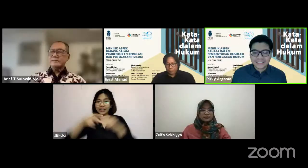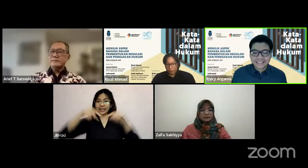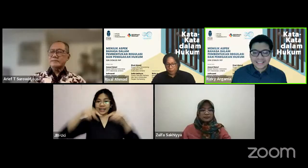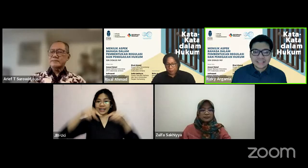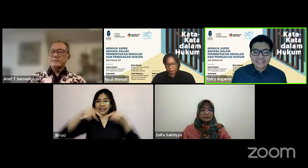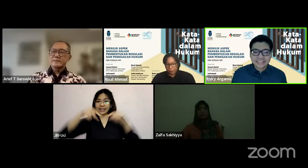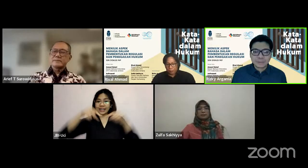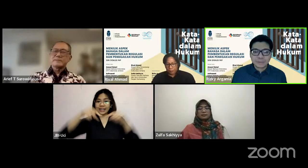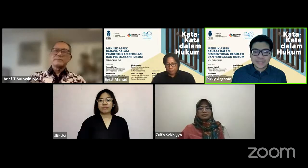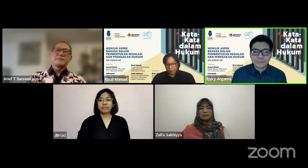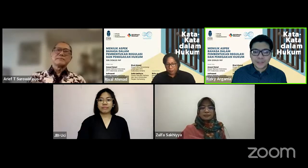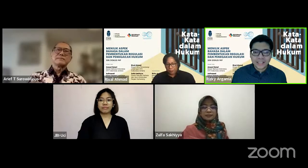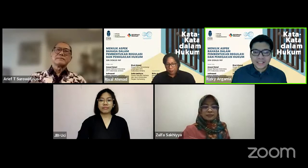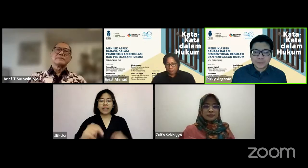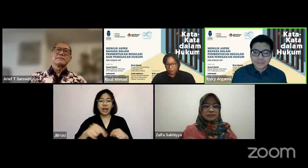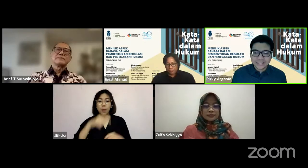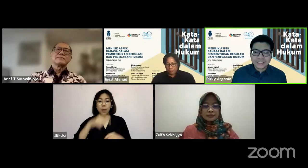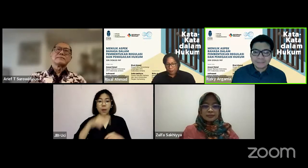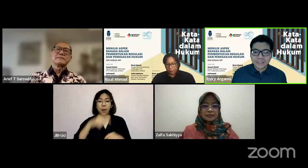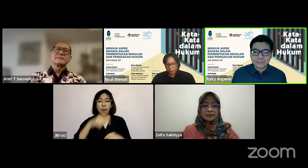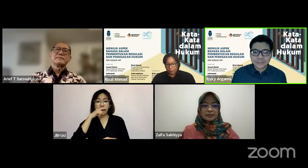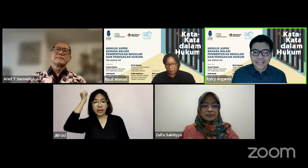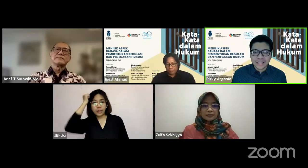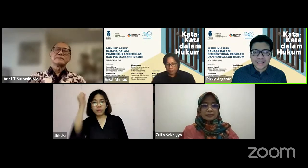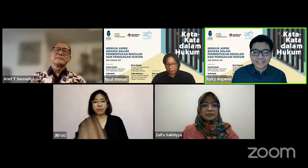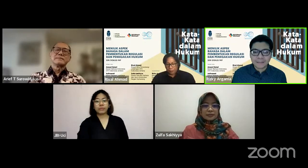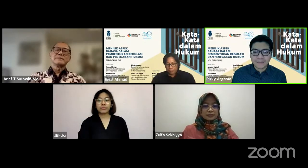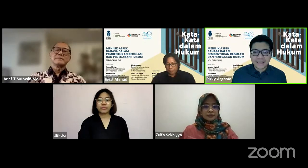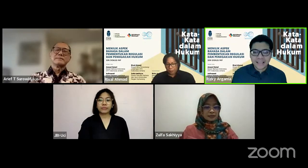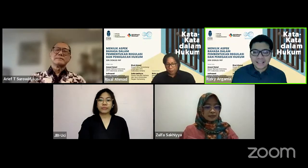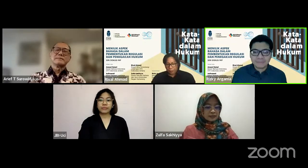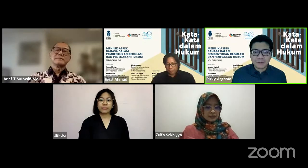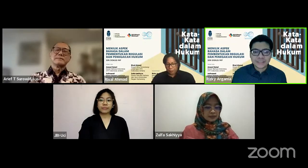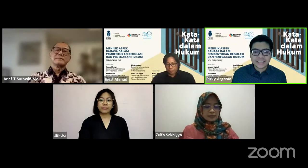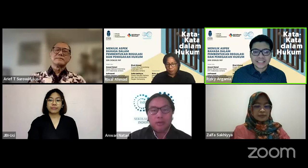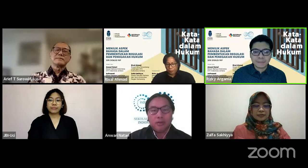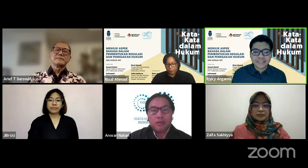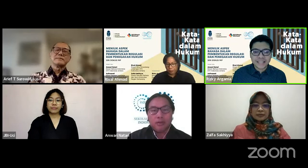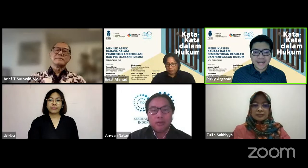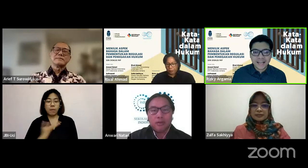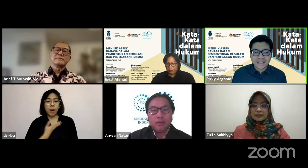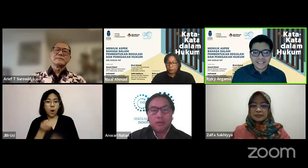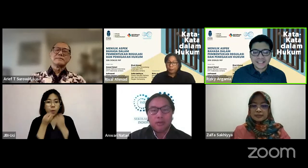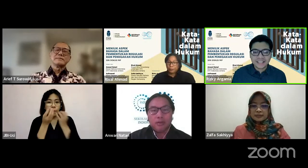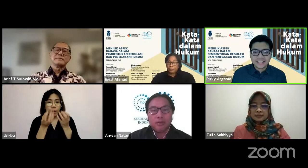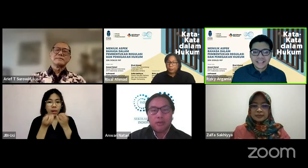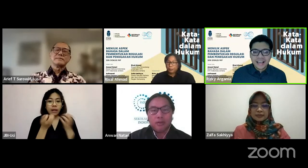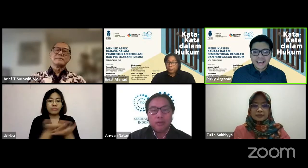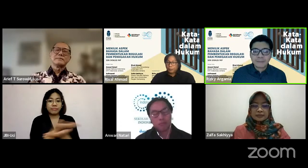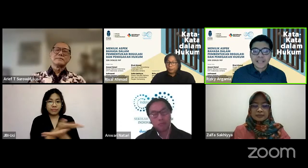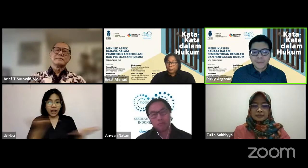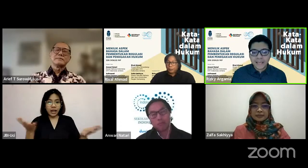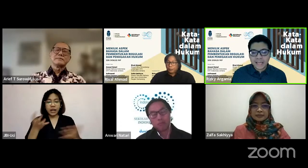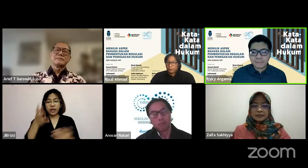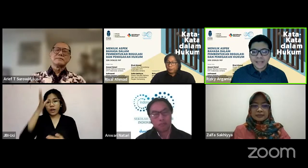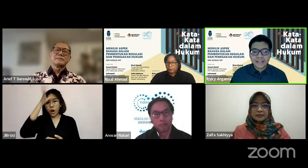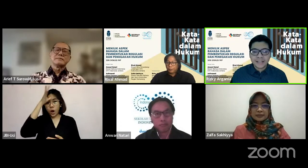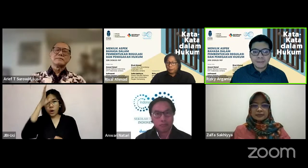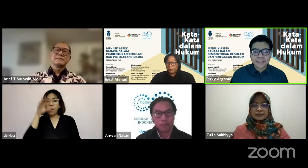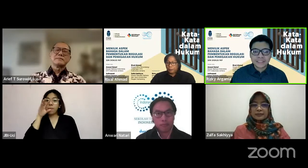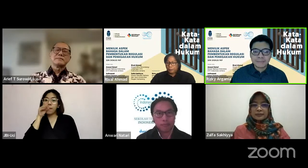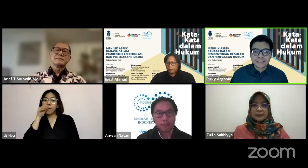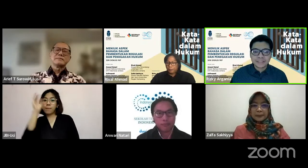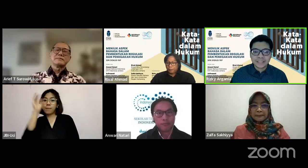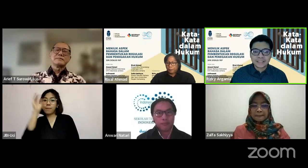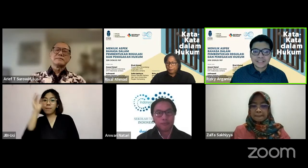Bapak Ibu Sebelum kita mulai diskusi perlu saya sampaikan bahwa setiap pembicara nanti akan menyampaikan